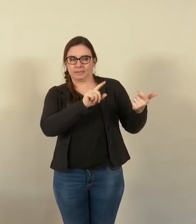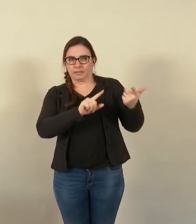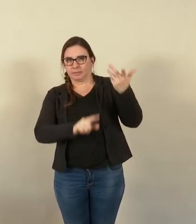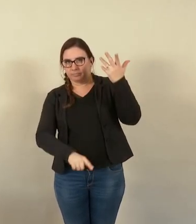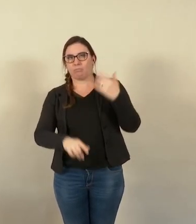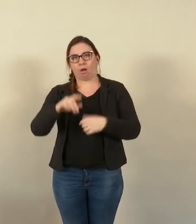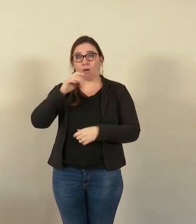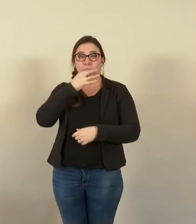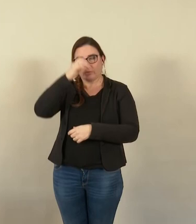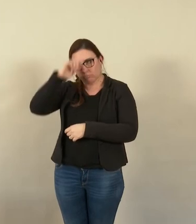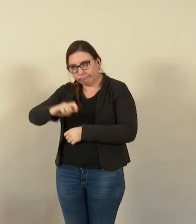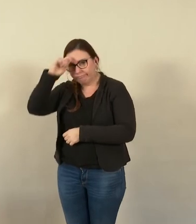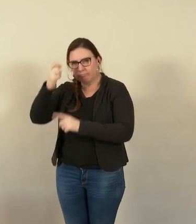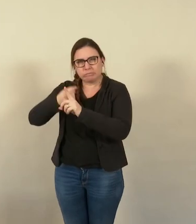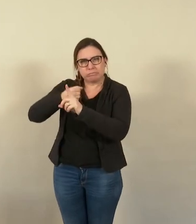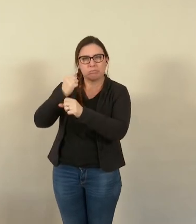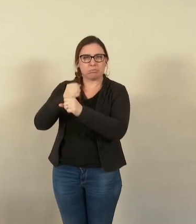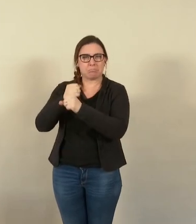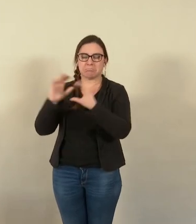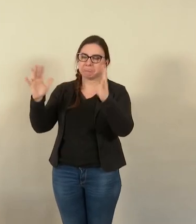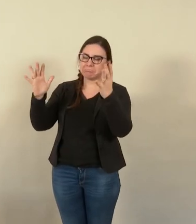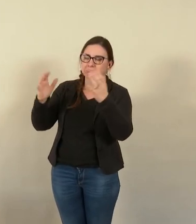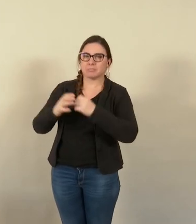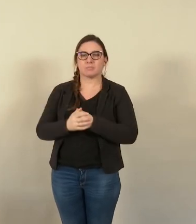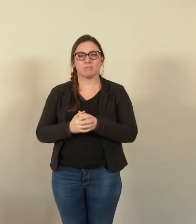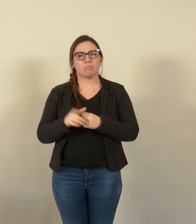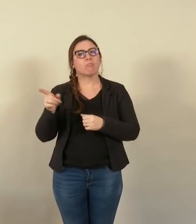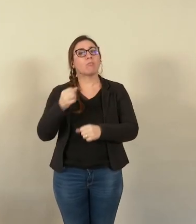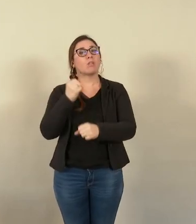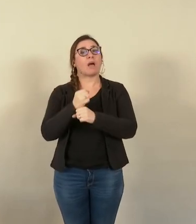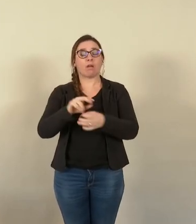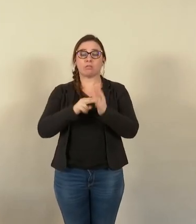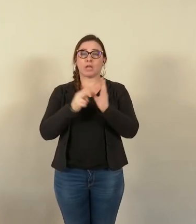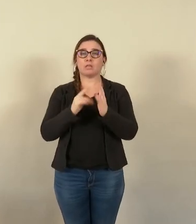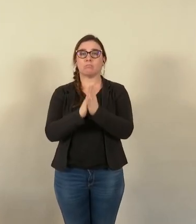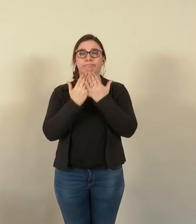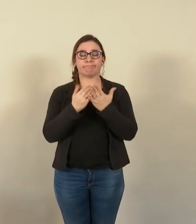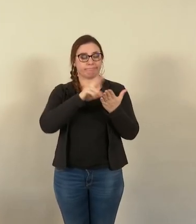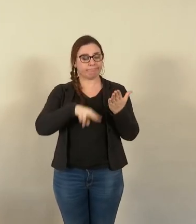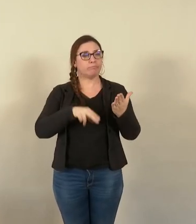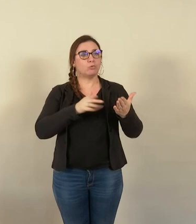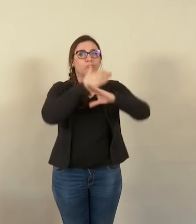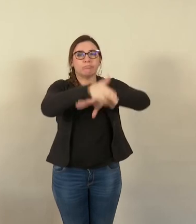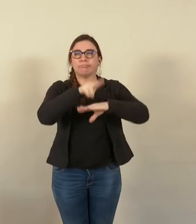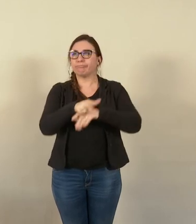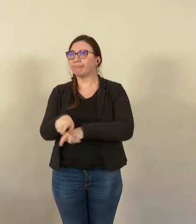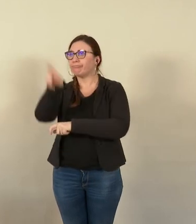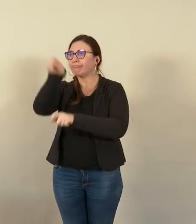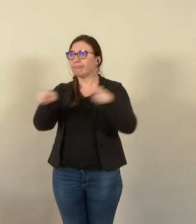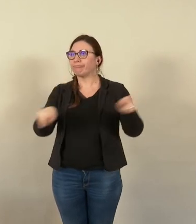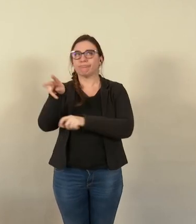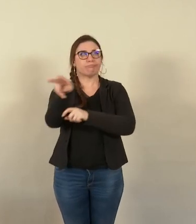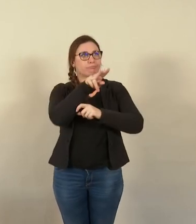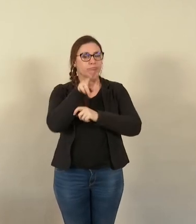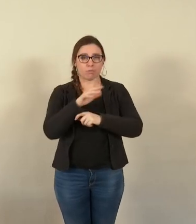leur rendre hommage et de saluer leur travail qui n'est pas seulement un travail technique d'inspection des logements mais un travail qui est parfois